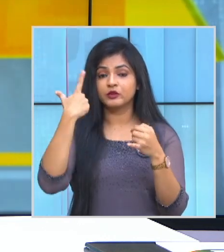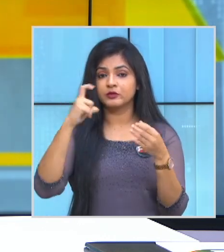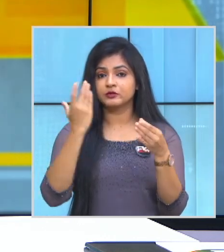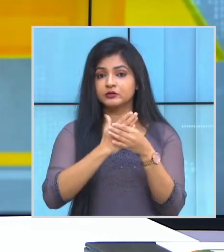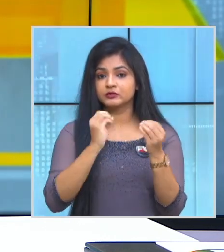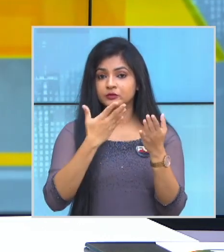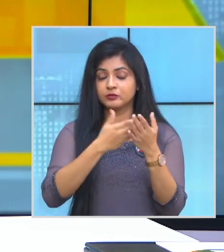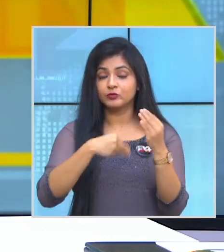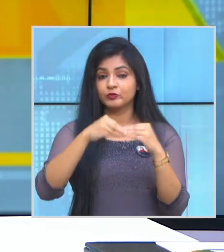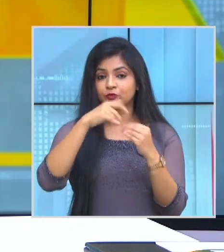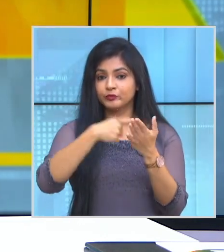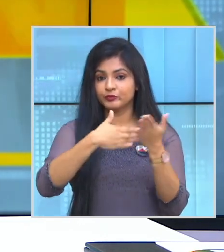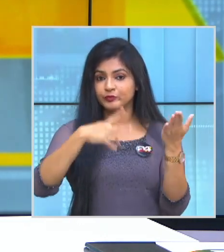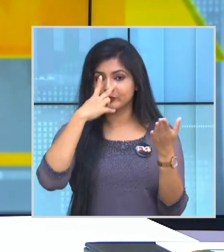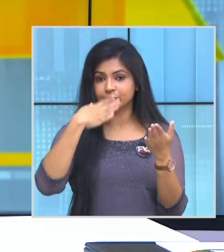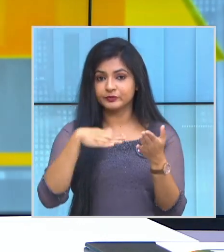പാറക്കലിന്റെ റിപ്പോർട്ടിലേക്ക്.